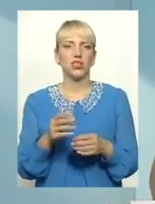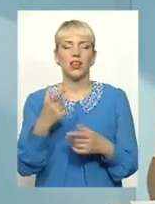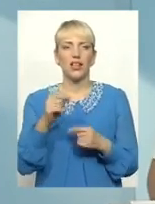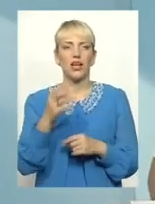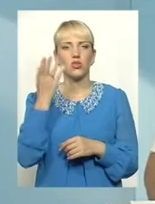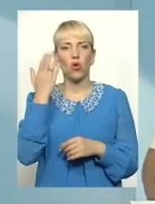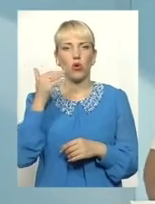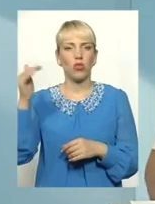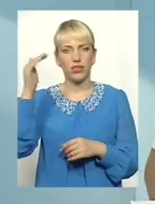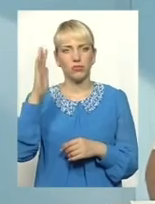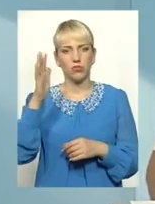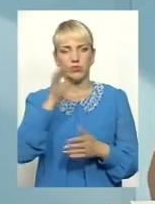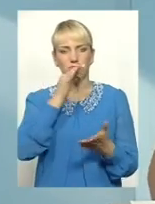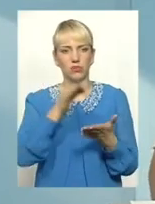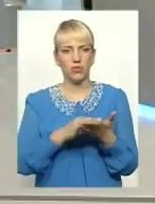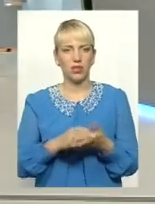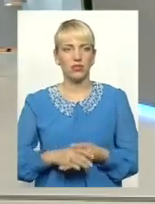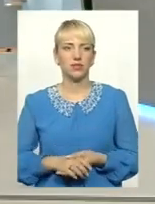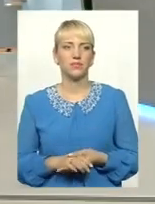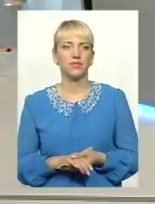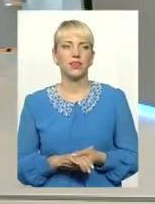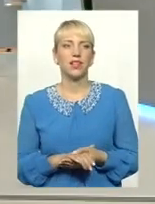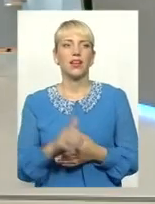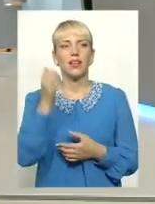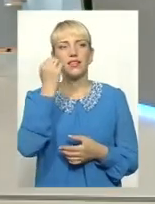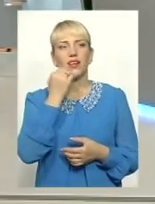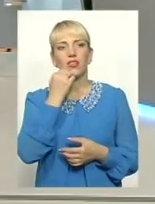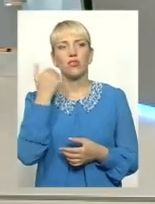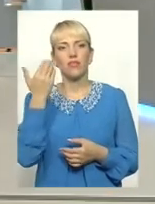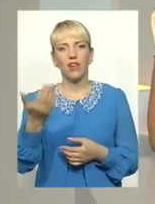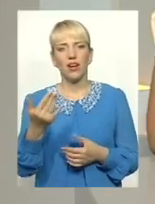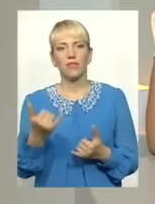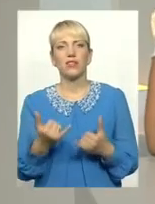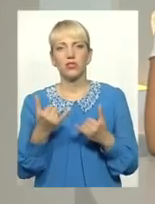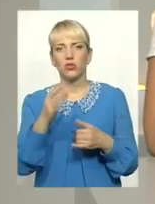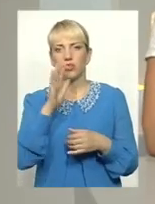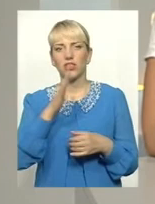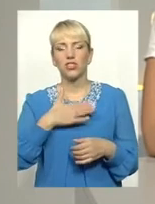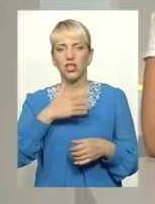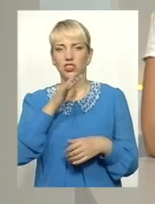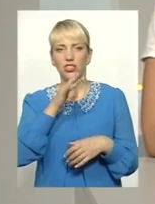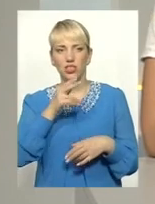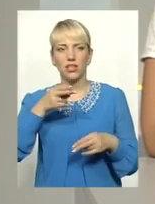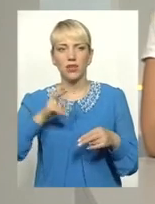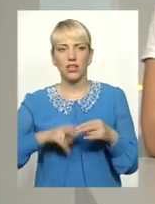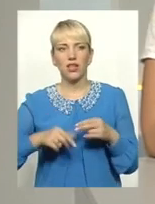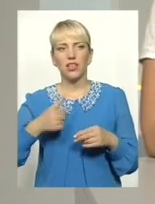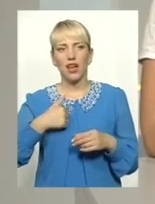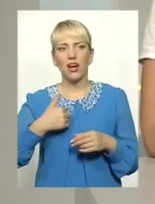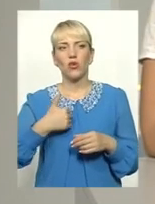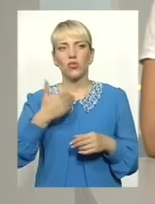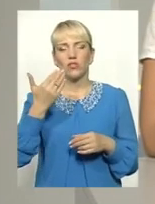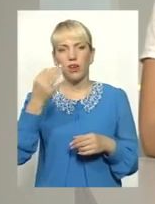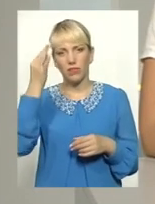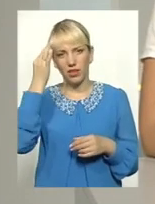вони будуть нести за це відповідь. Дякую вам, пані Наталю. На сьогодні наш час вичерпається. Я хочу нагадати,